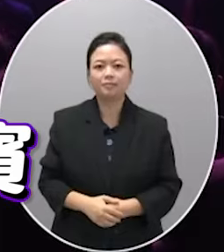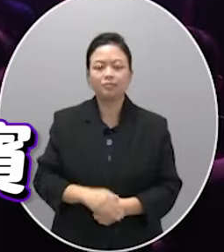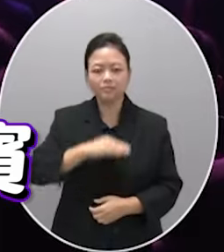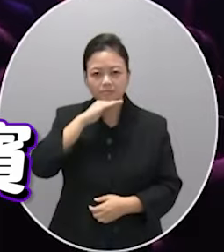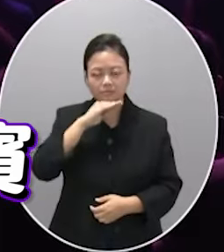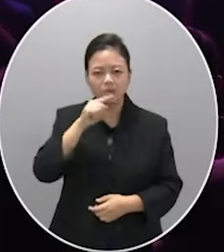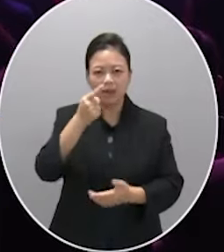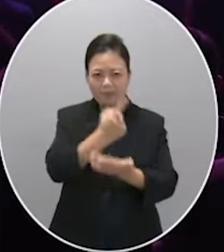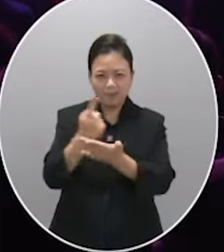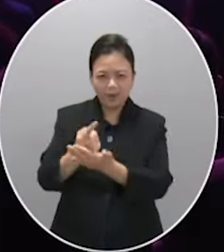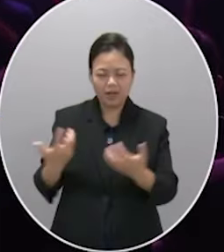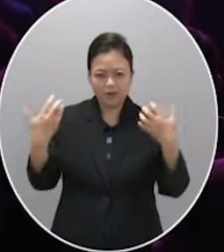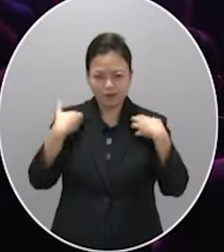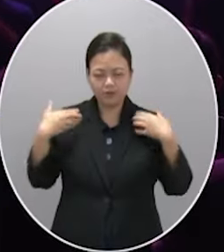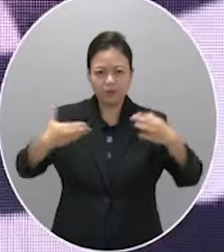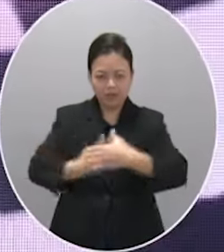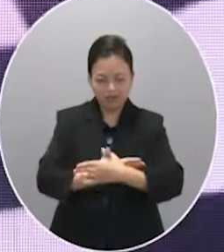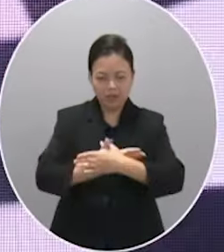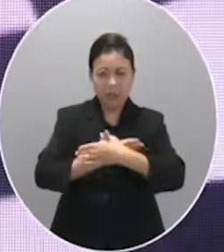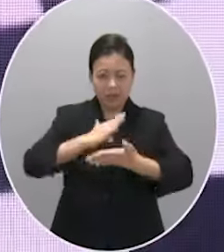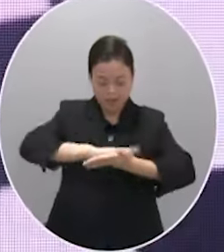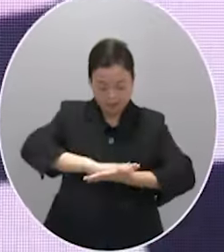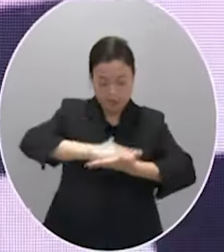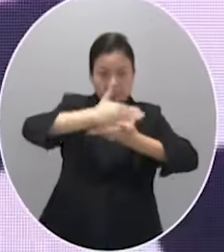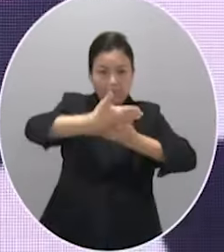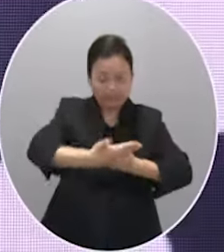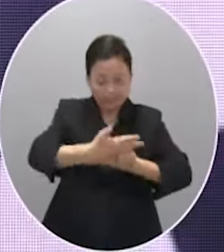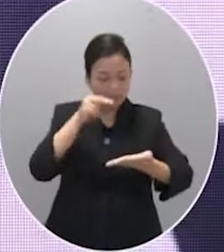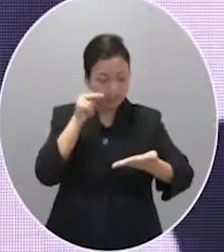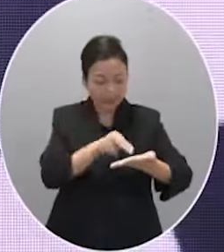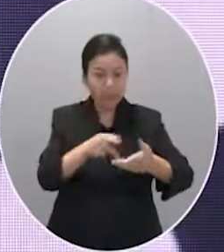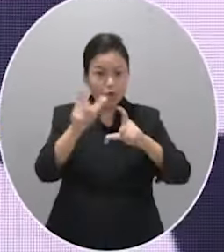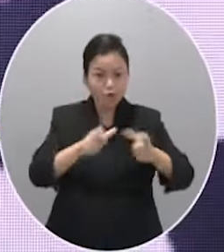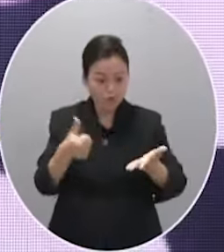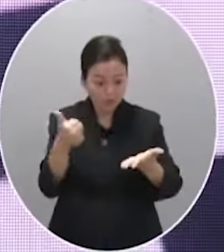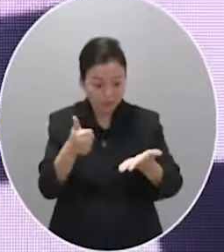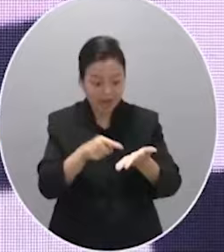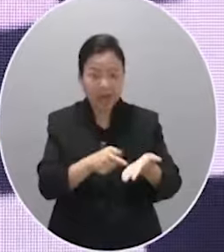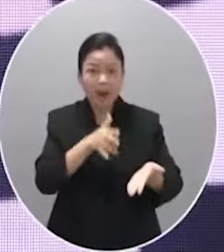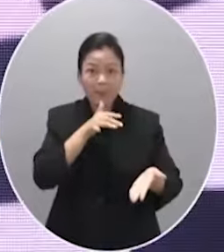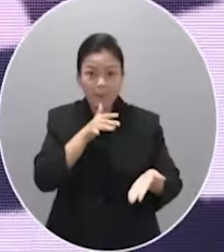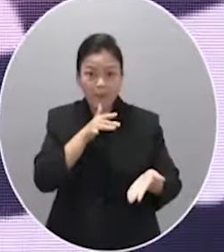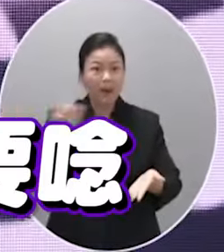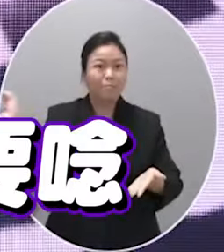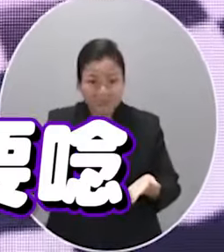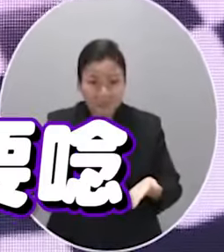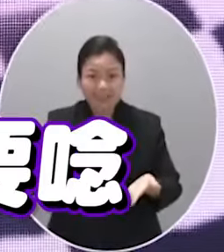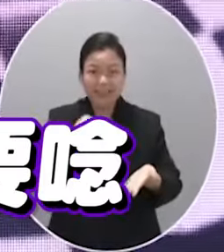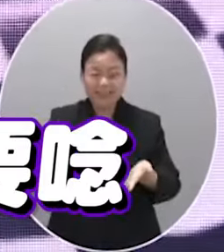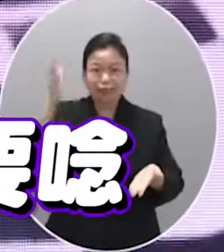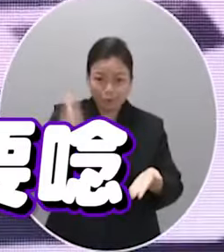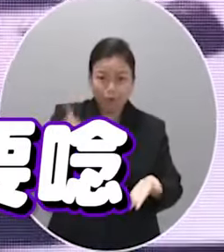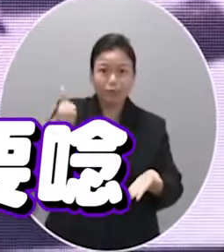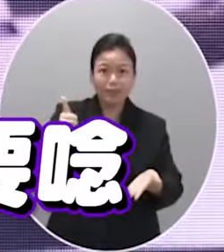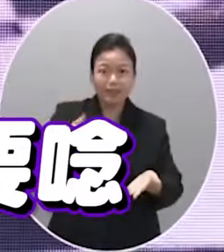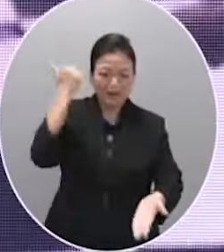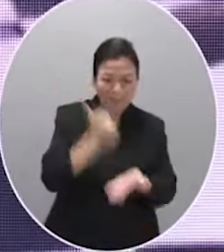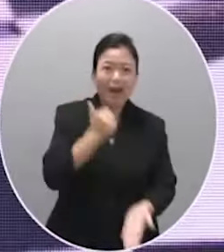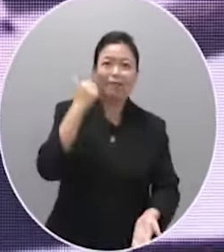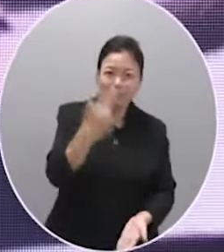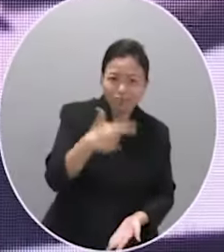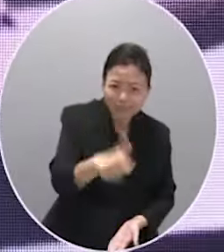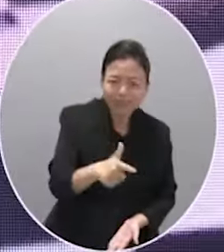有的接奖嘉宾看到你的小卡上出现这个名字的话，记得这是评审团主席，不是得奖者，千万不要